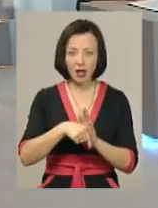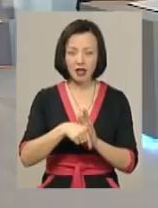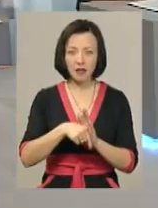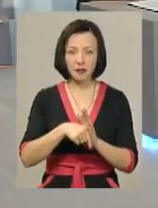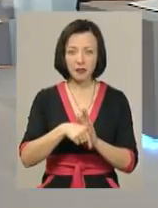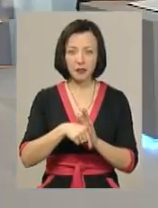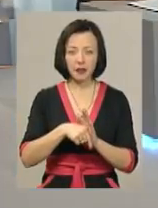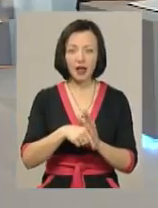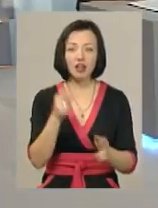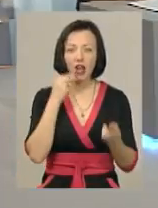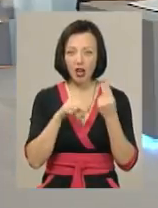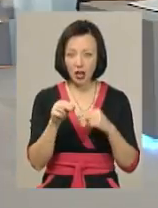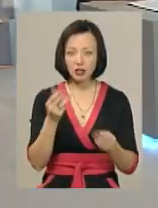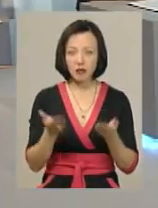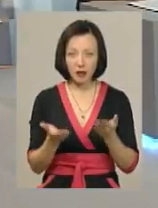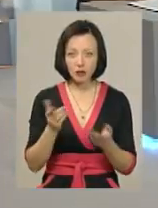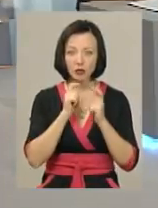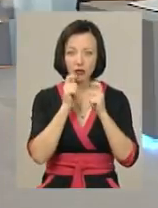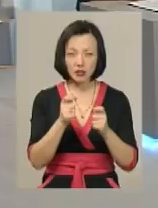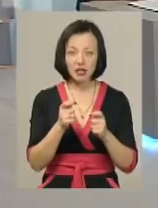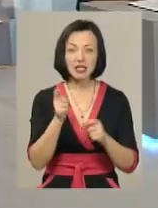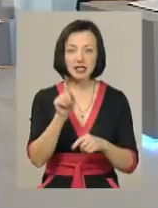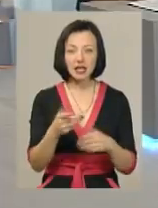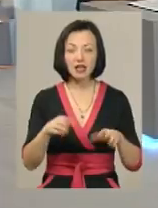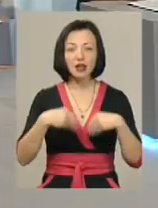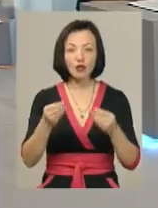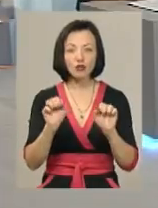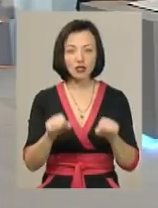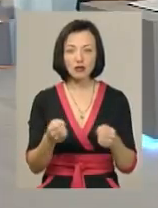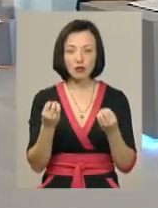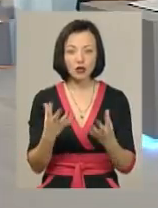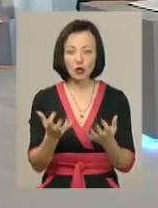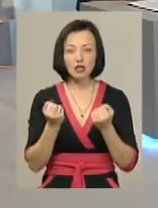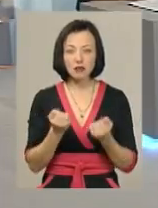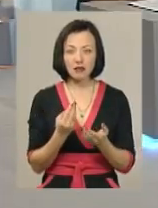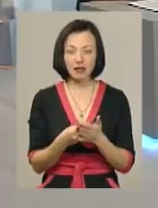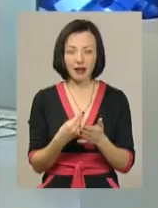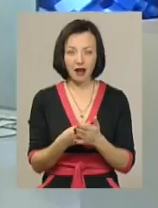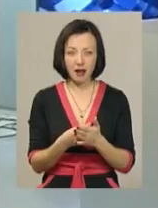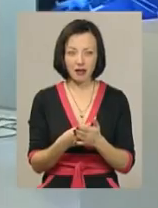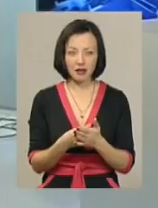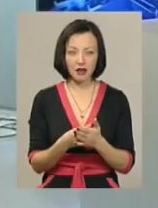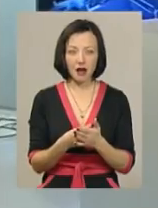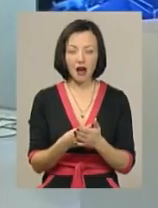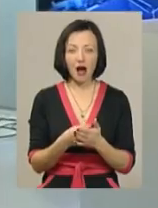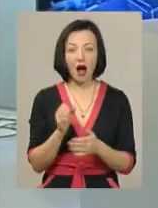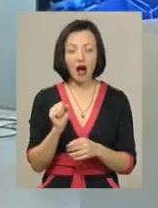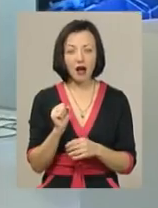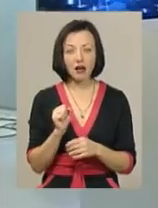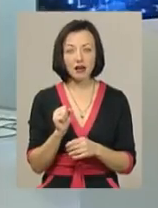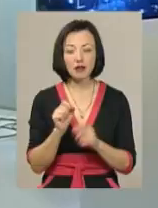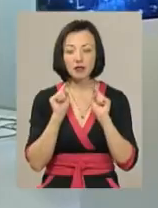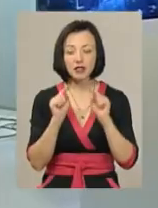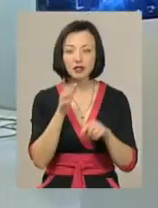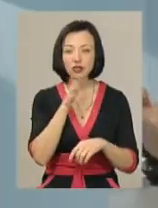то найкраще Напевно що все ж таки подарунки дарувати ті які дають можливість не просто отримати щось матеріальне от теж сьогодні вже звучало так а